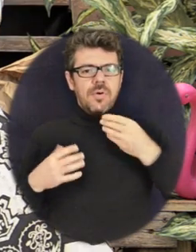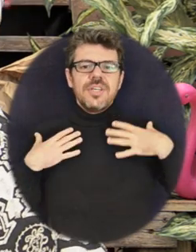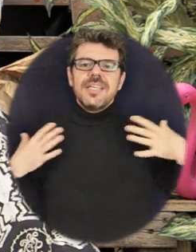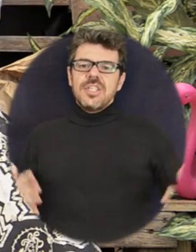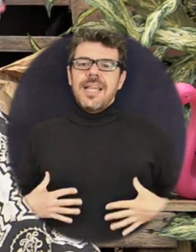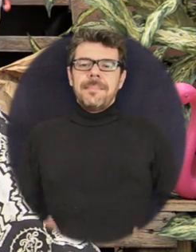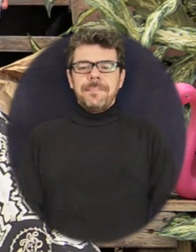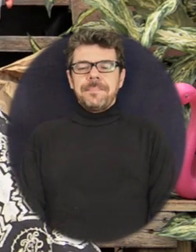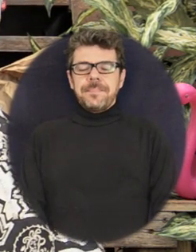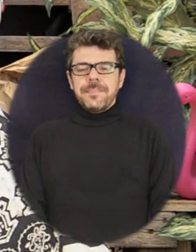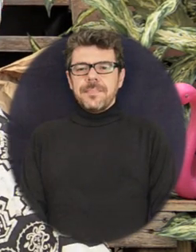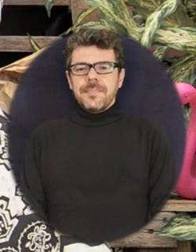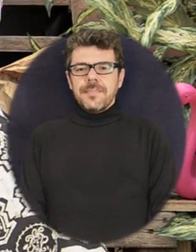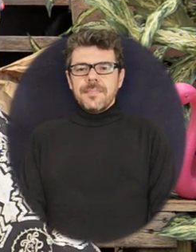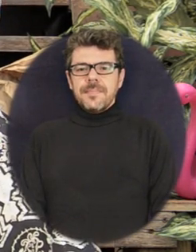beau